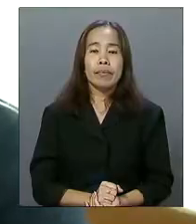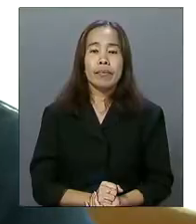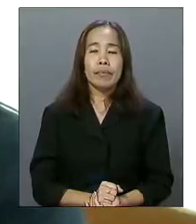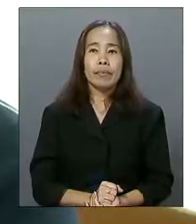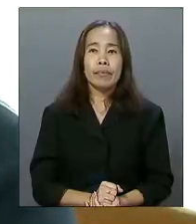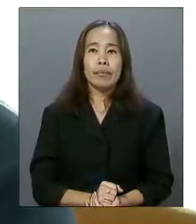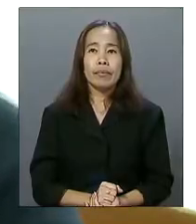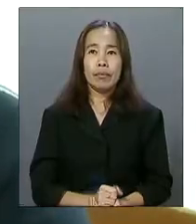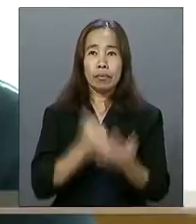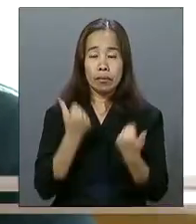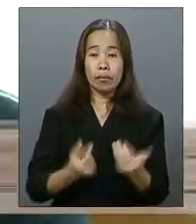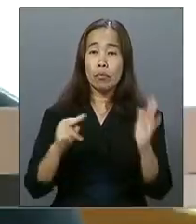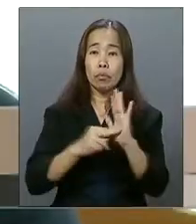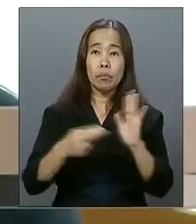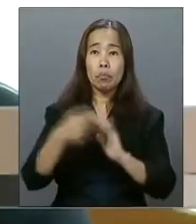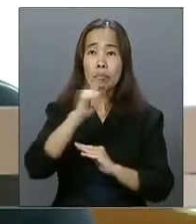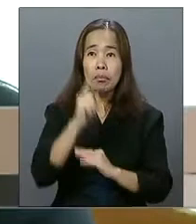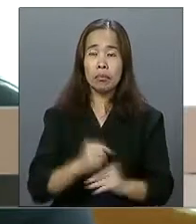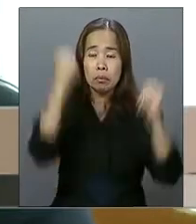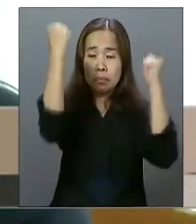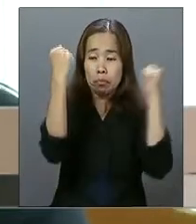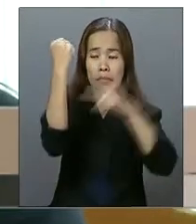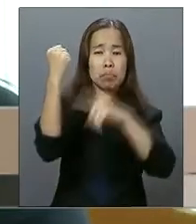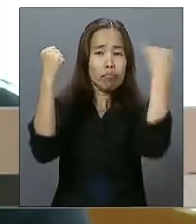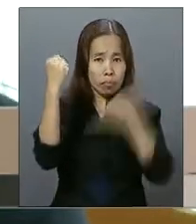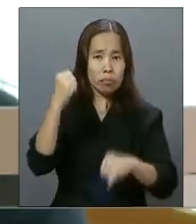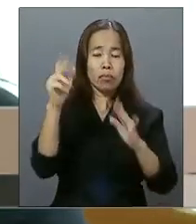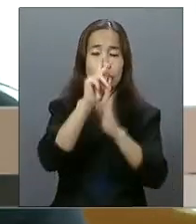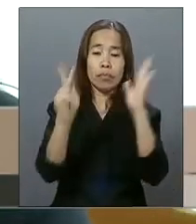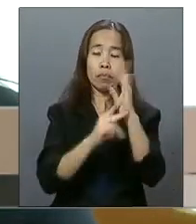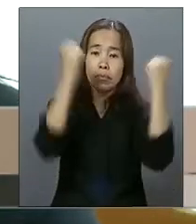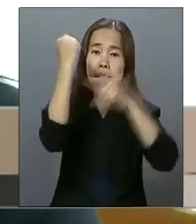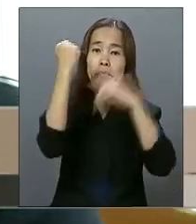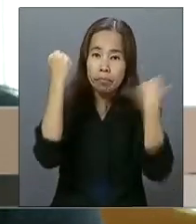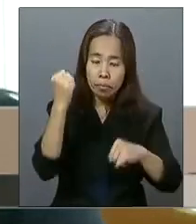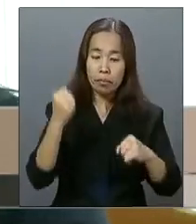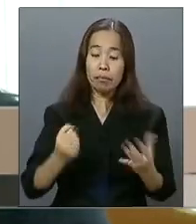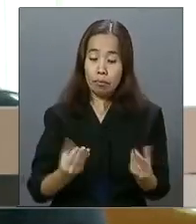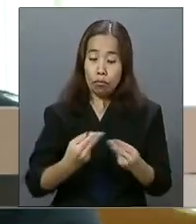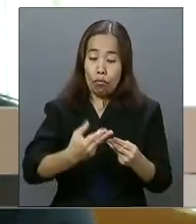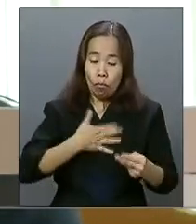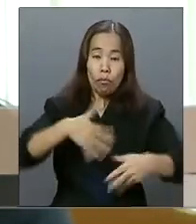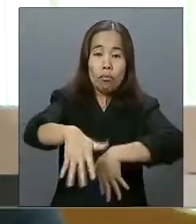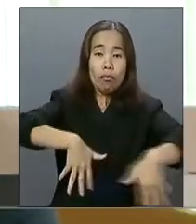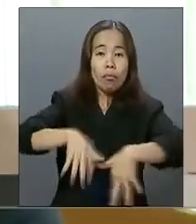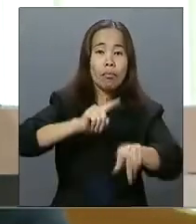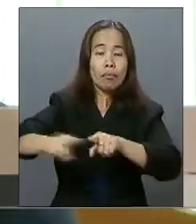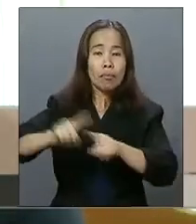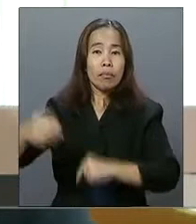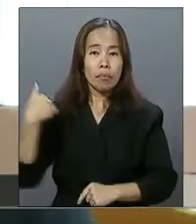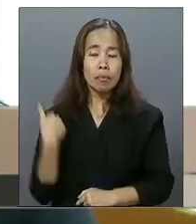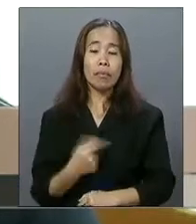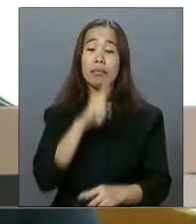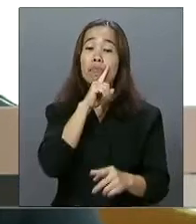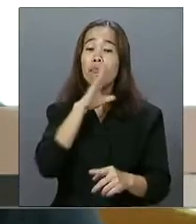มันถูกทำลายด้วยเครื่องมือผิดกฎหมายการบุกรุกพื้นที่สาธารณะการทำอะไรต่อมีอะไรในทะเลโดย